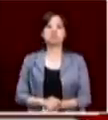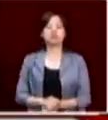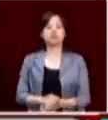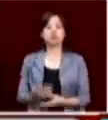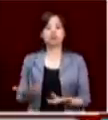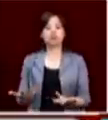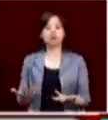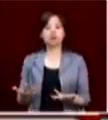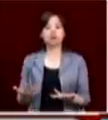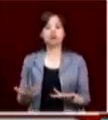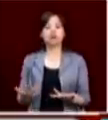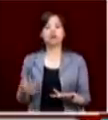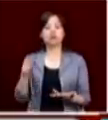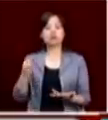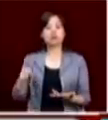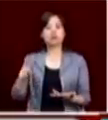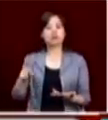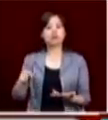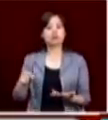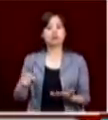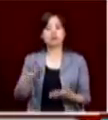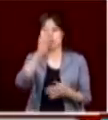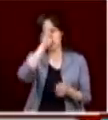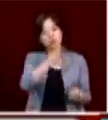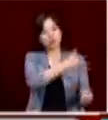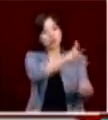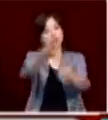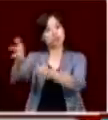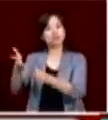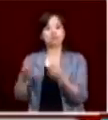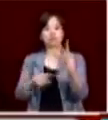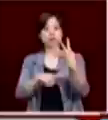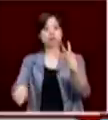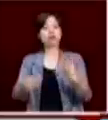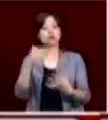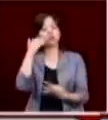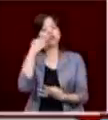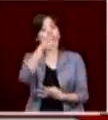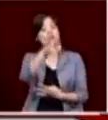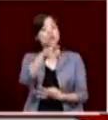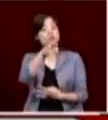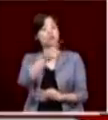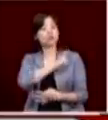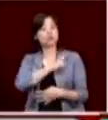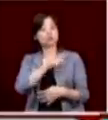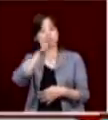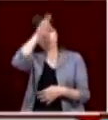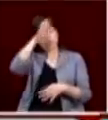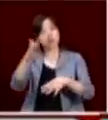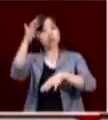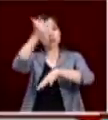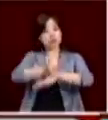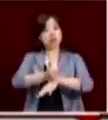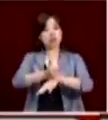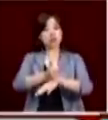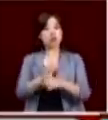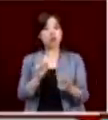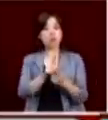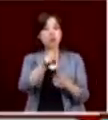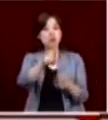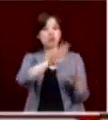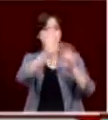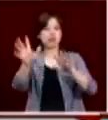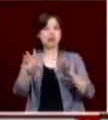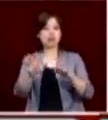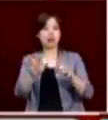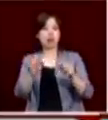所以这吼，这个请问大家吼，那讲你做党主席，拄着这款的情